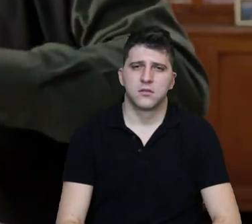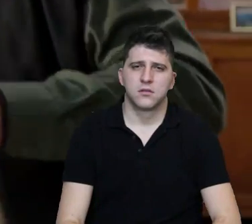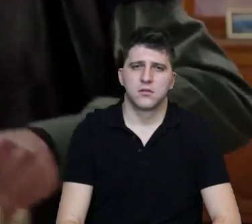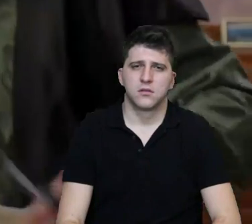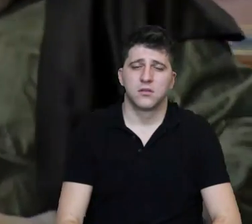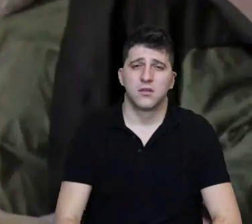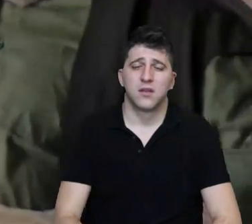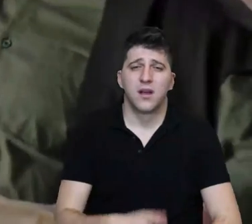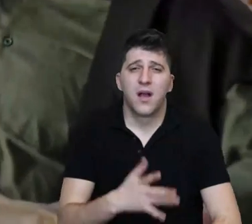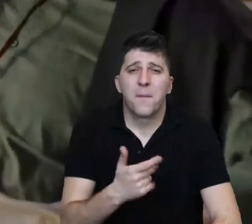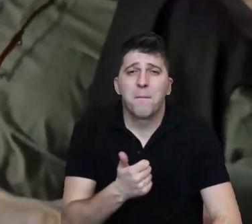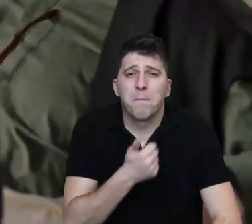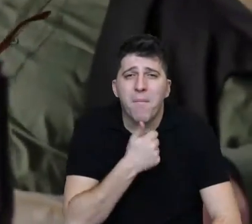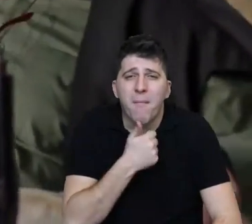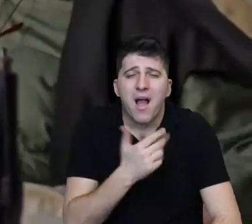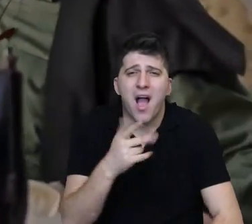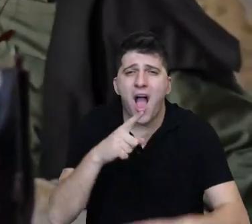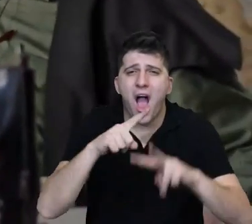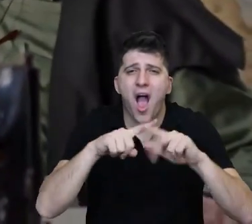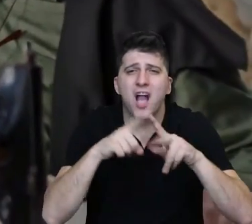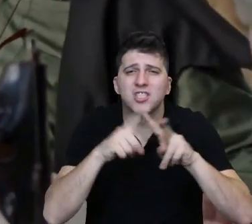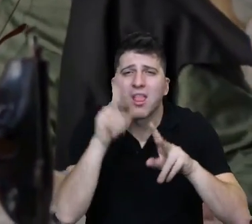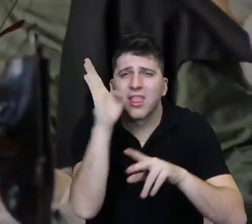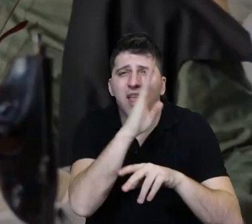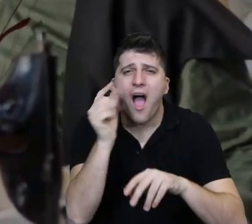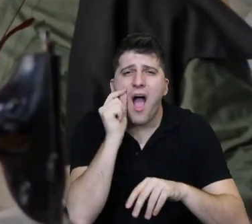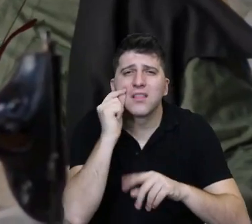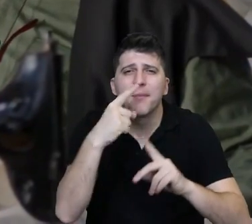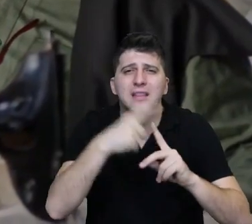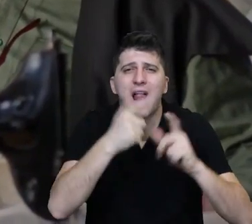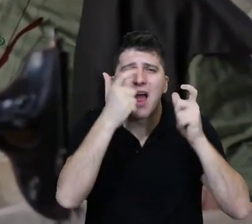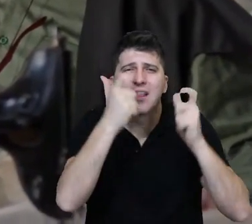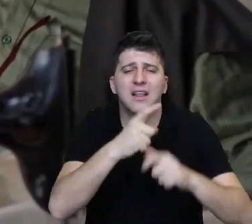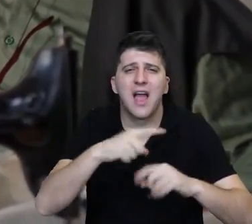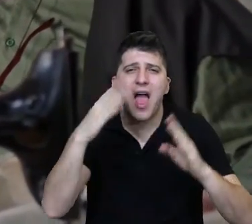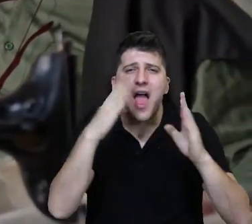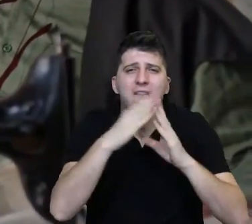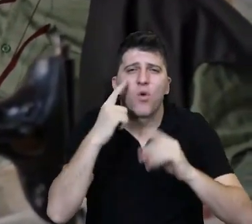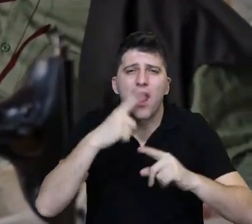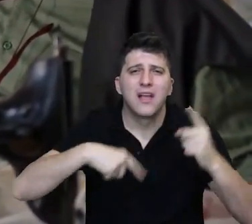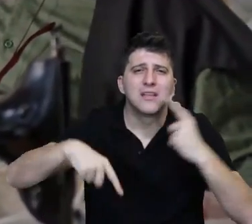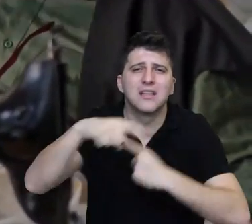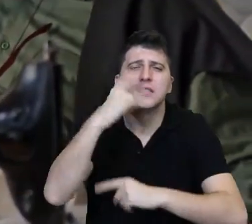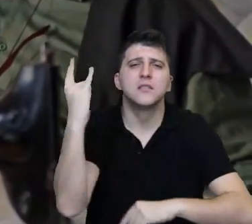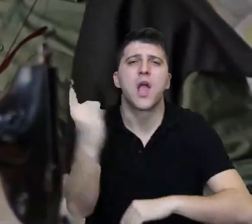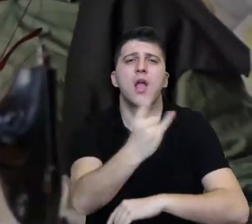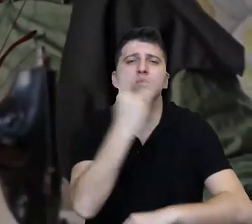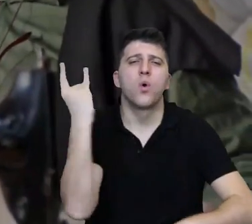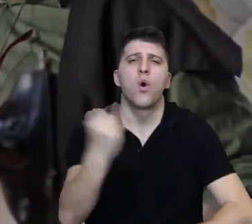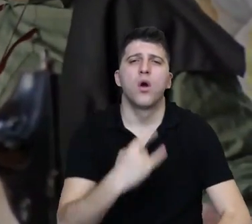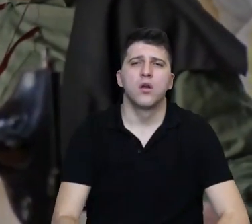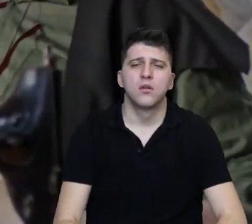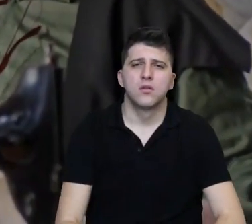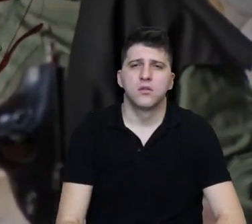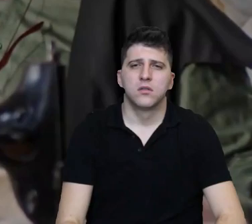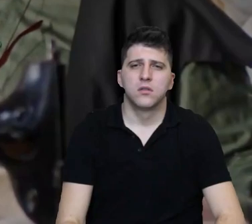Baba! Bir takım ajan kılıklı adamlar Taraklı'nın meydanında elini kolunu sallaya sallaya dolaşıyor